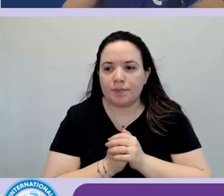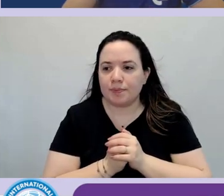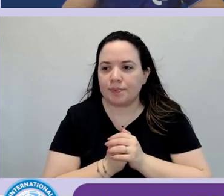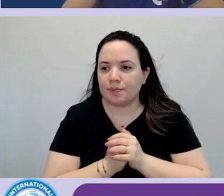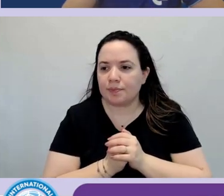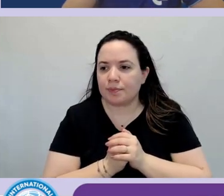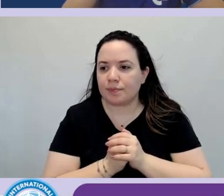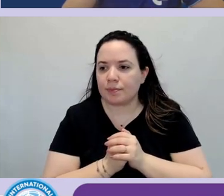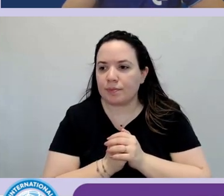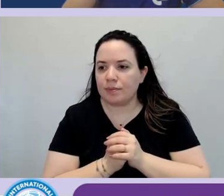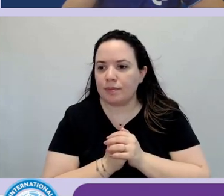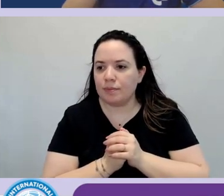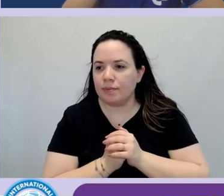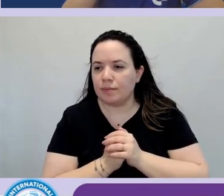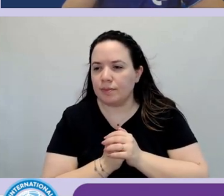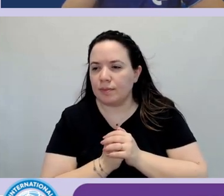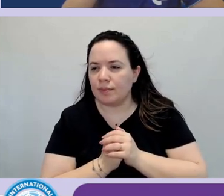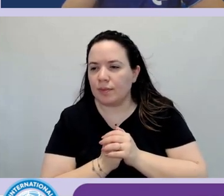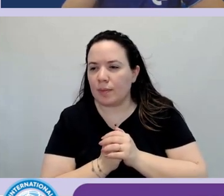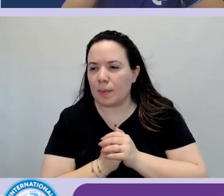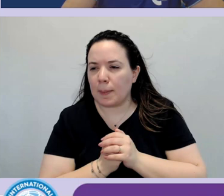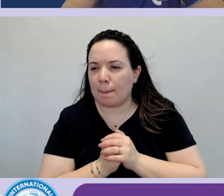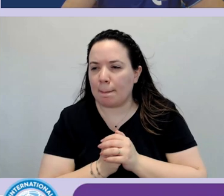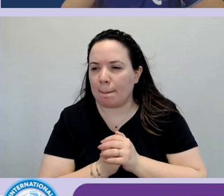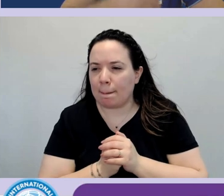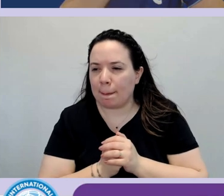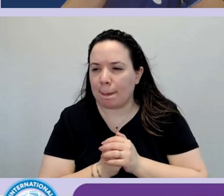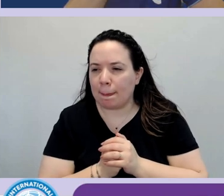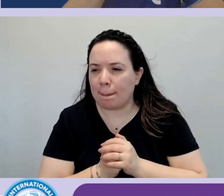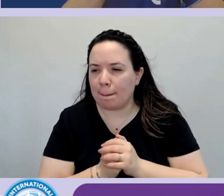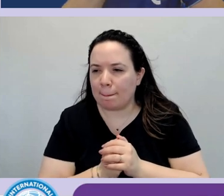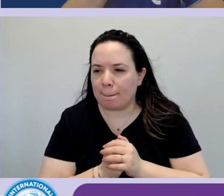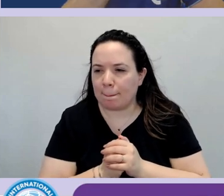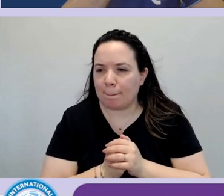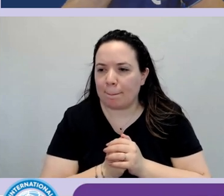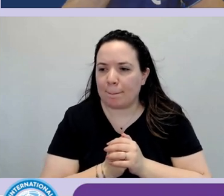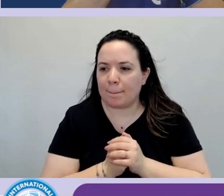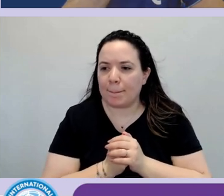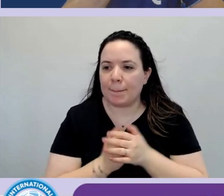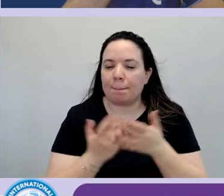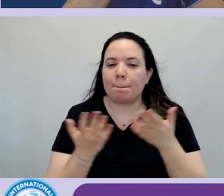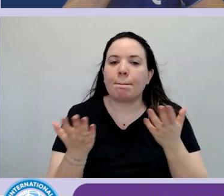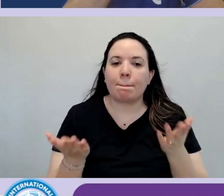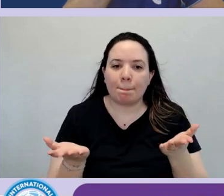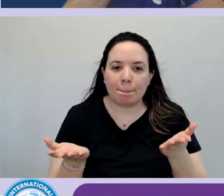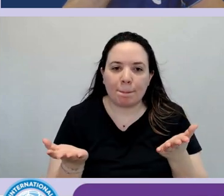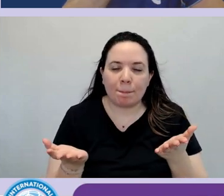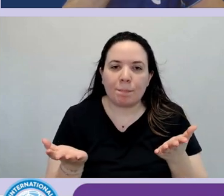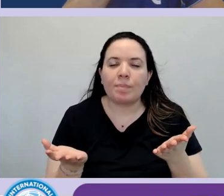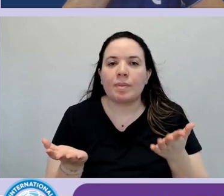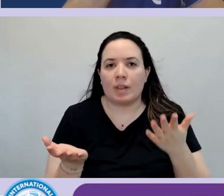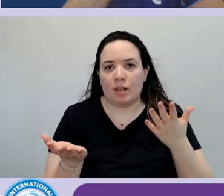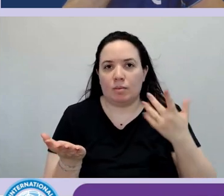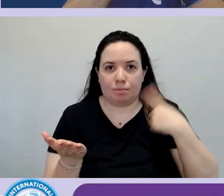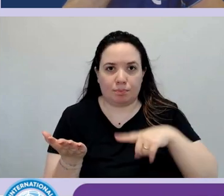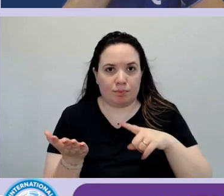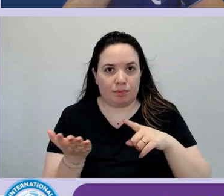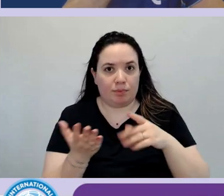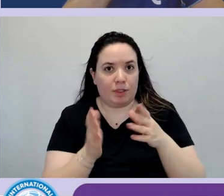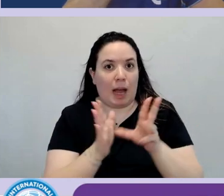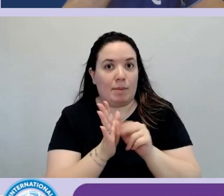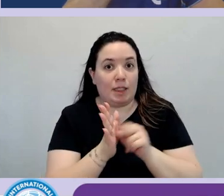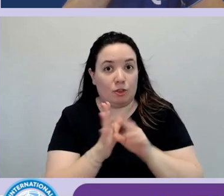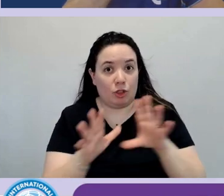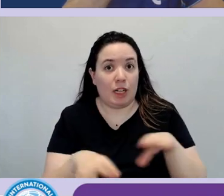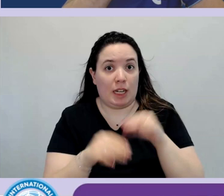e una Diciamo quindi una comunità di autoaiuto nasce con questo scopo inizialmente e dopo